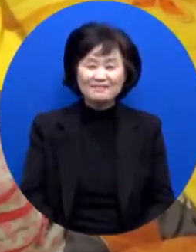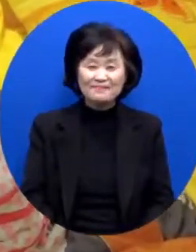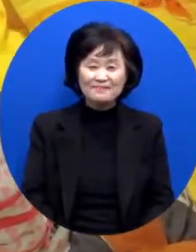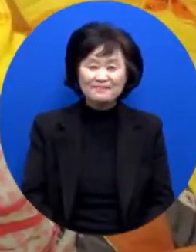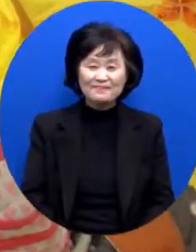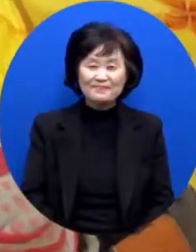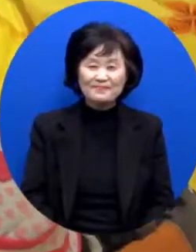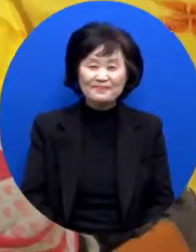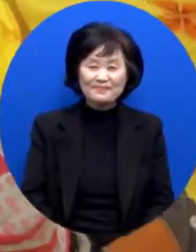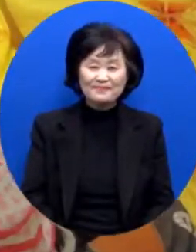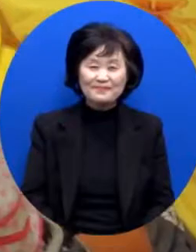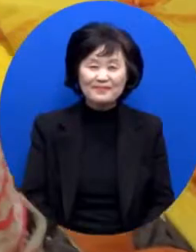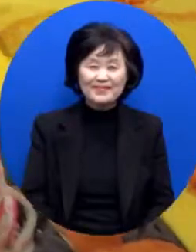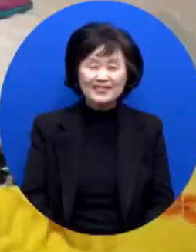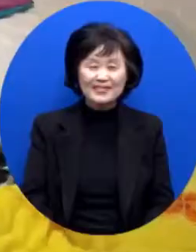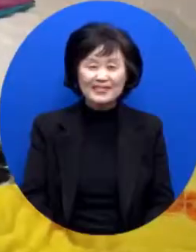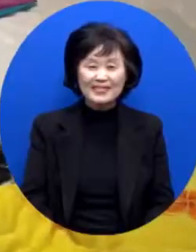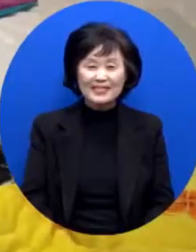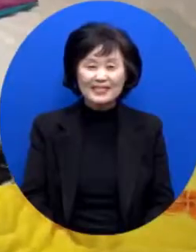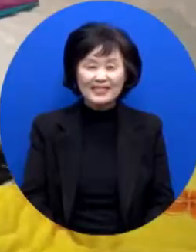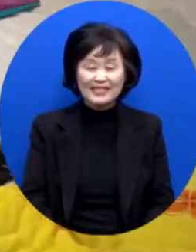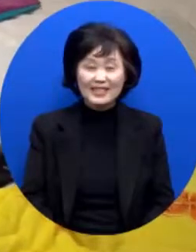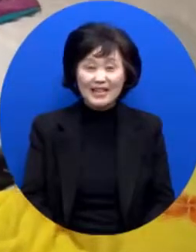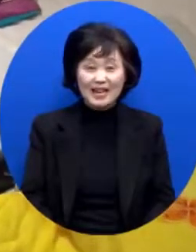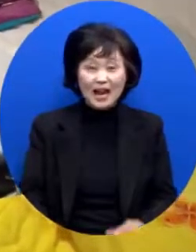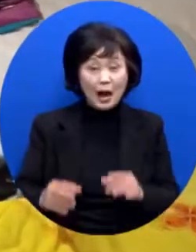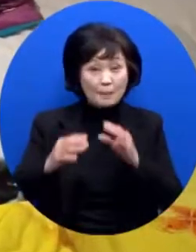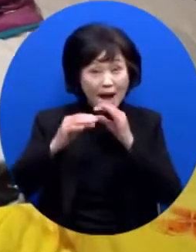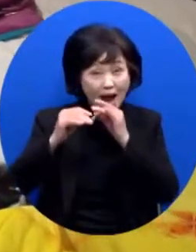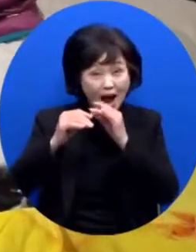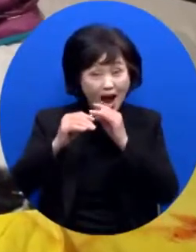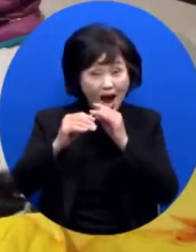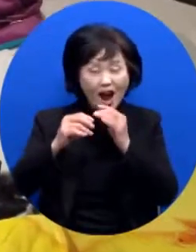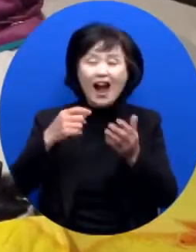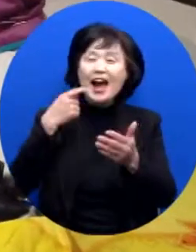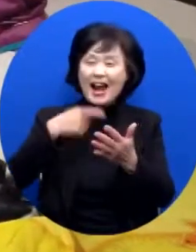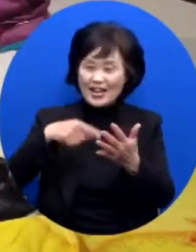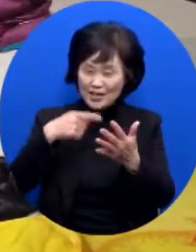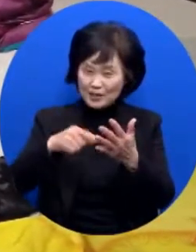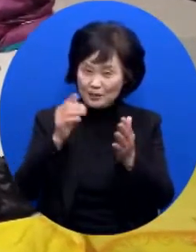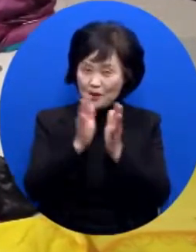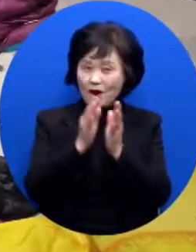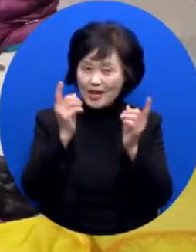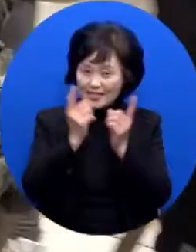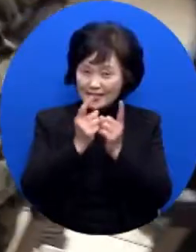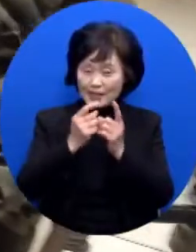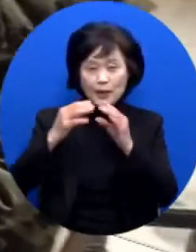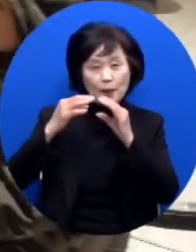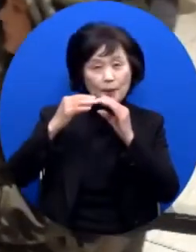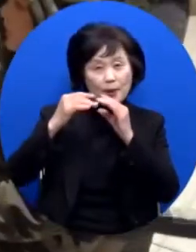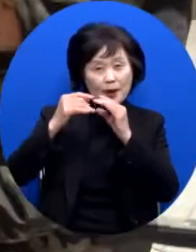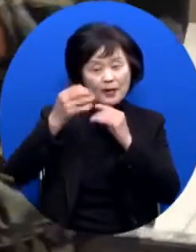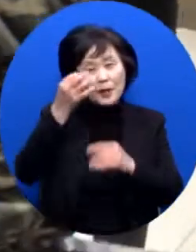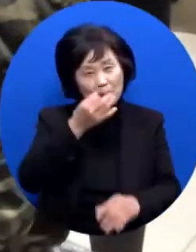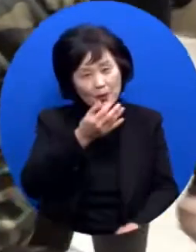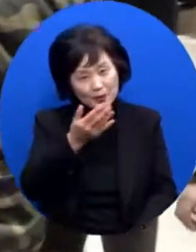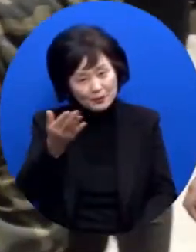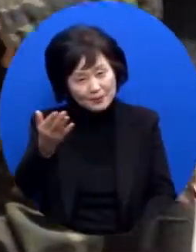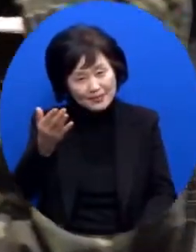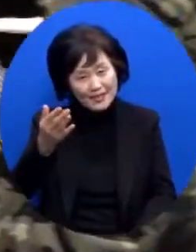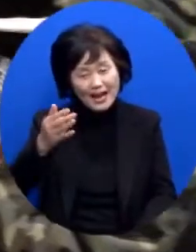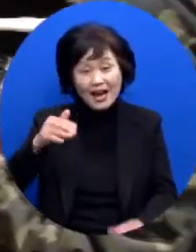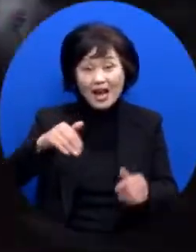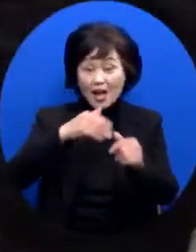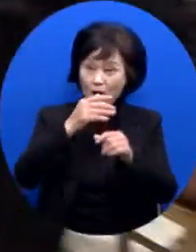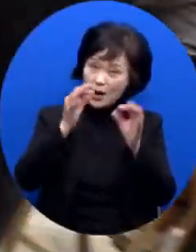Instrument. Okay. 악기 사용법을 알려주고 몸소 시범을 보여줍니다. 상황을 지켜보던 한